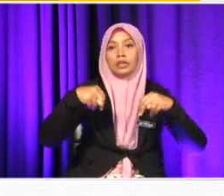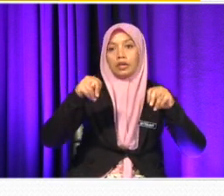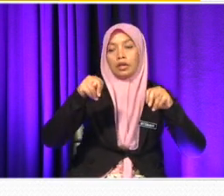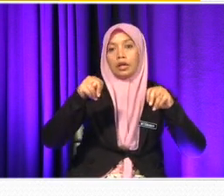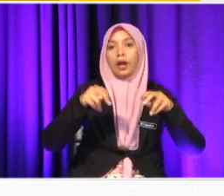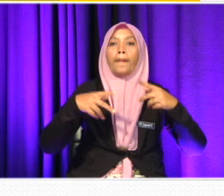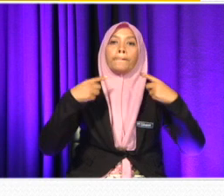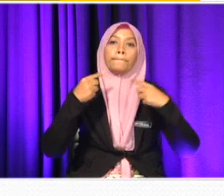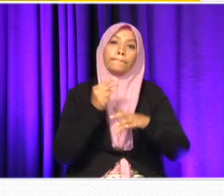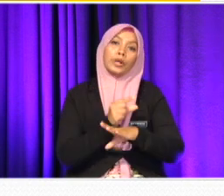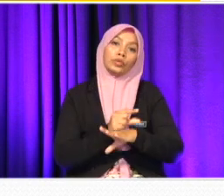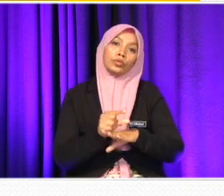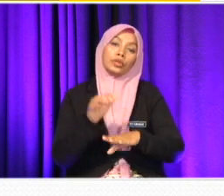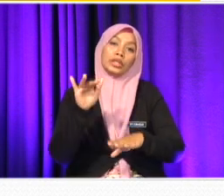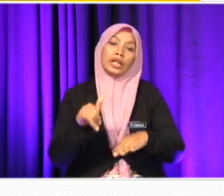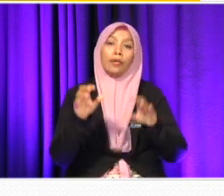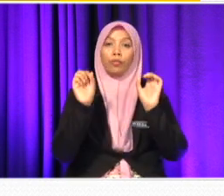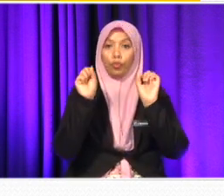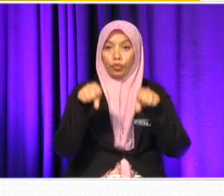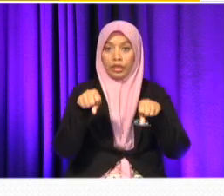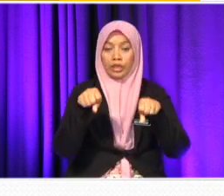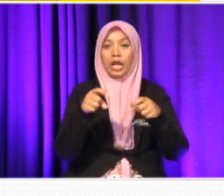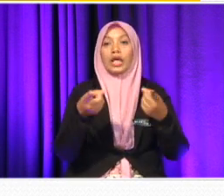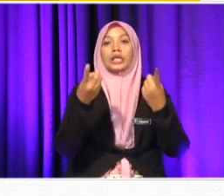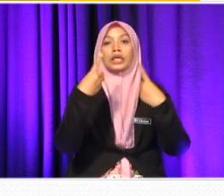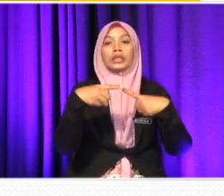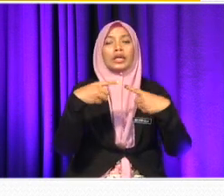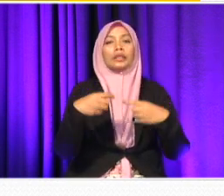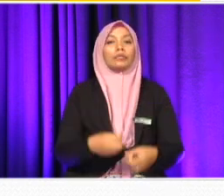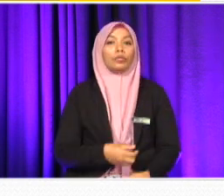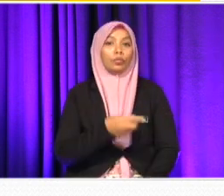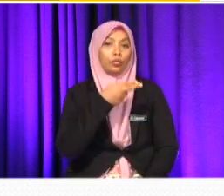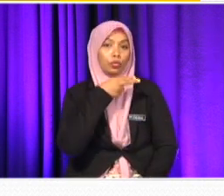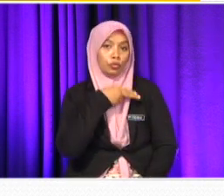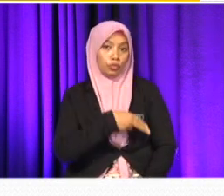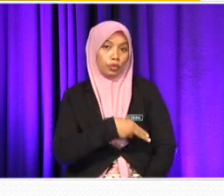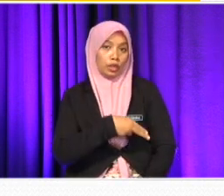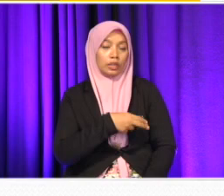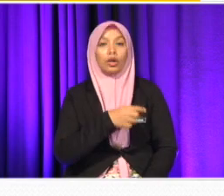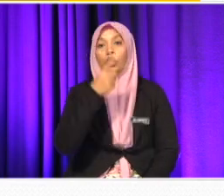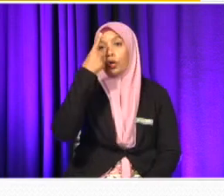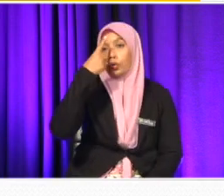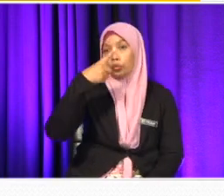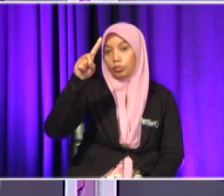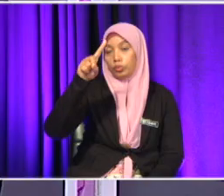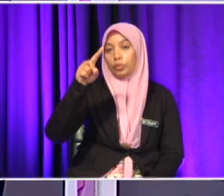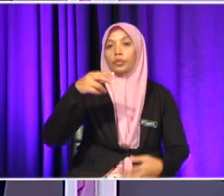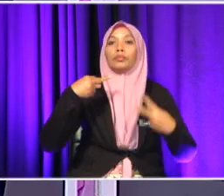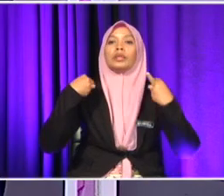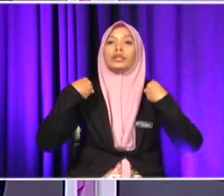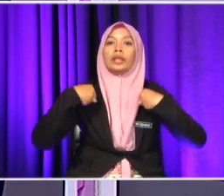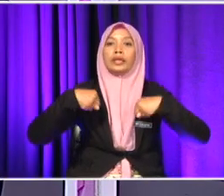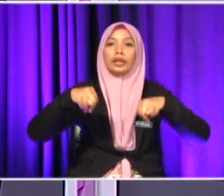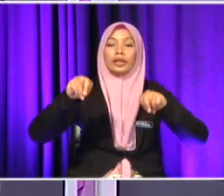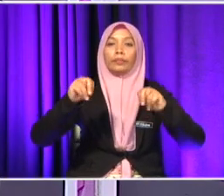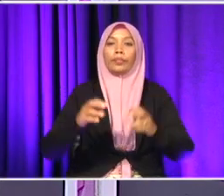pengguna yang berpotensi akan mendatangkan pendapatan lumayan ataupun keuntungan untuk perniagaan Oke